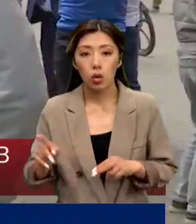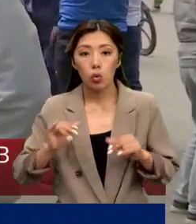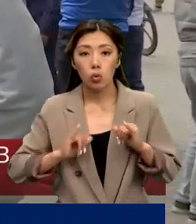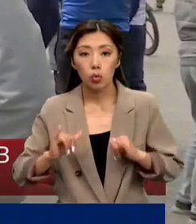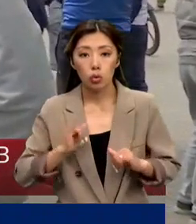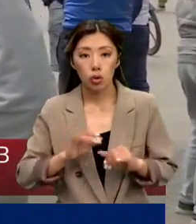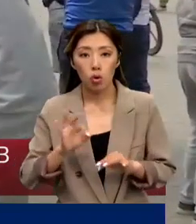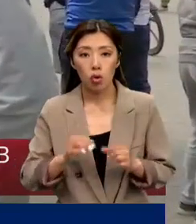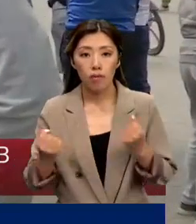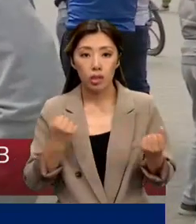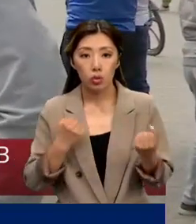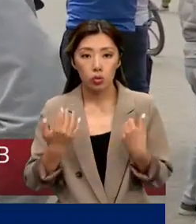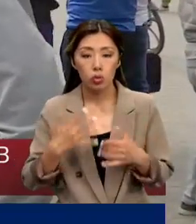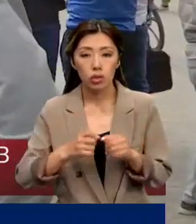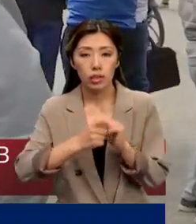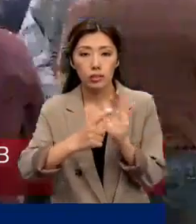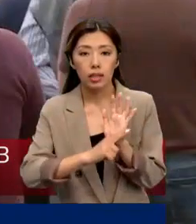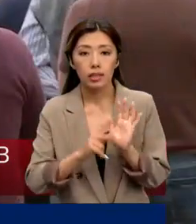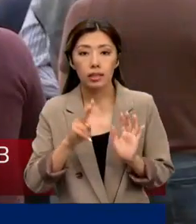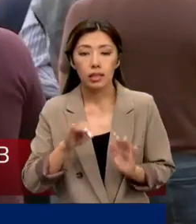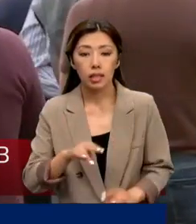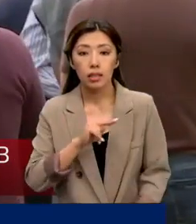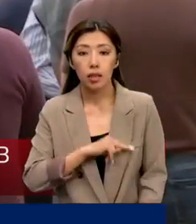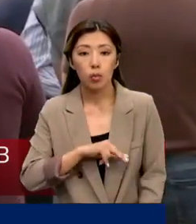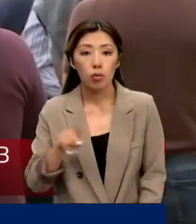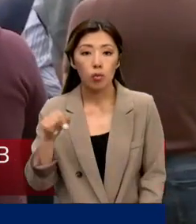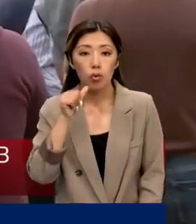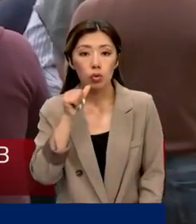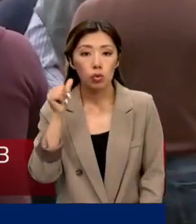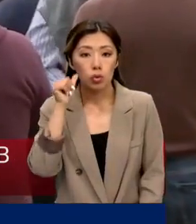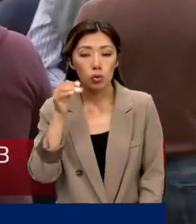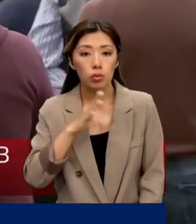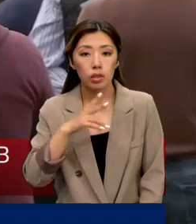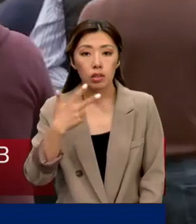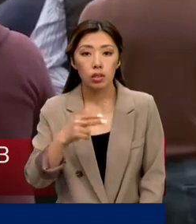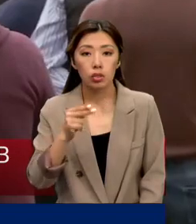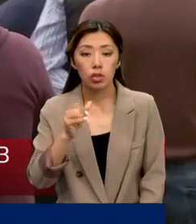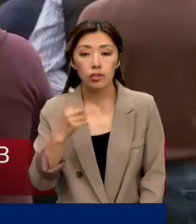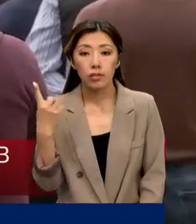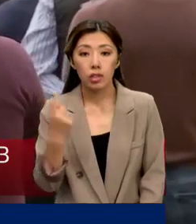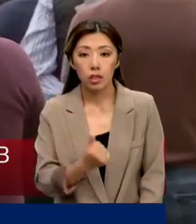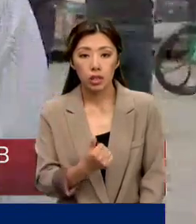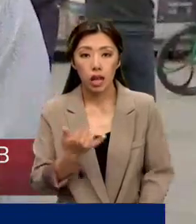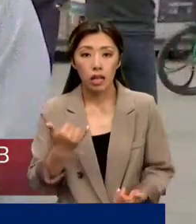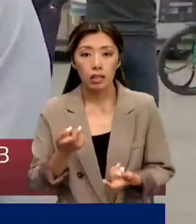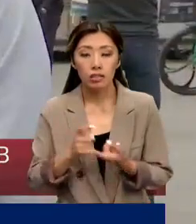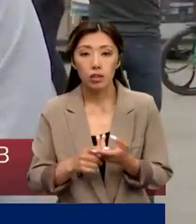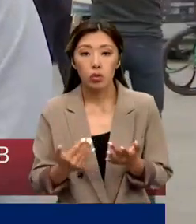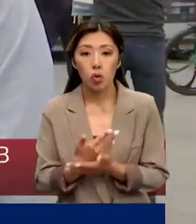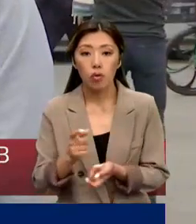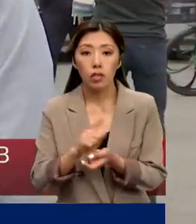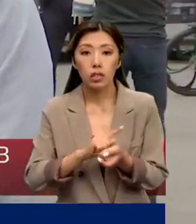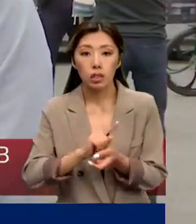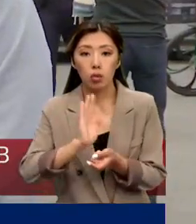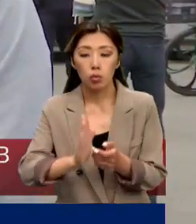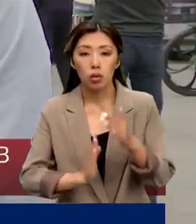по физподготовке работает уже 17 лет. Если в прошлом году у него было 30 часов в неделю, то в этом из-за принятых изменений будет не